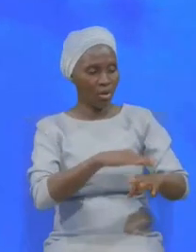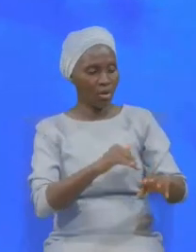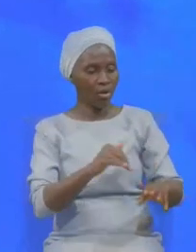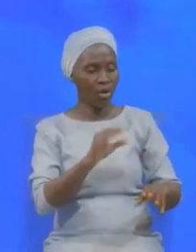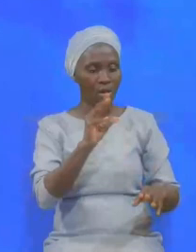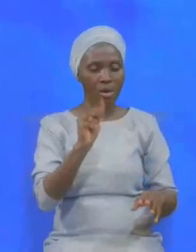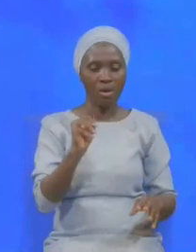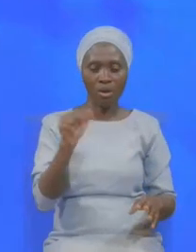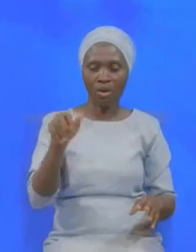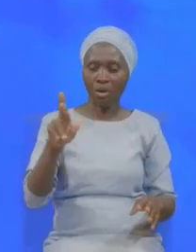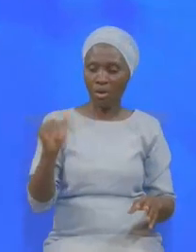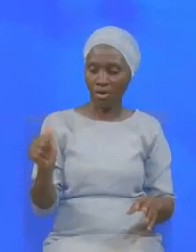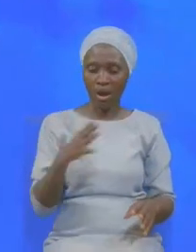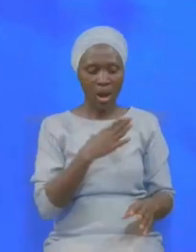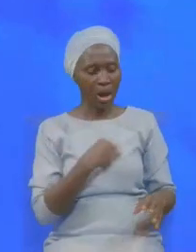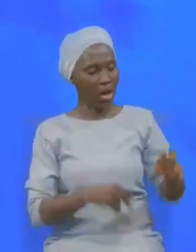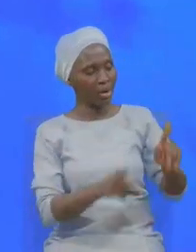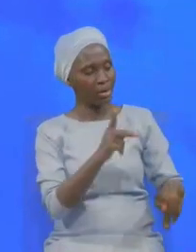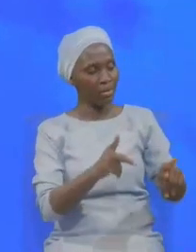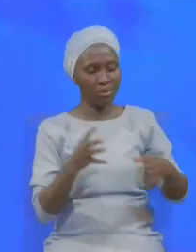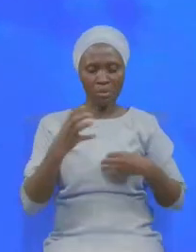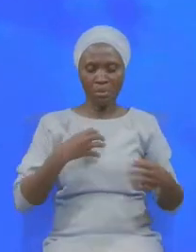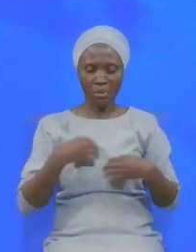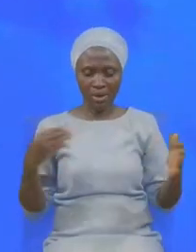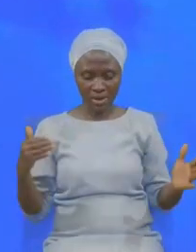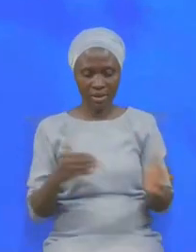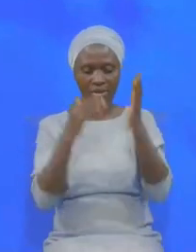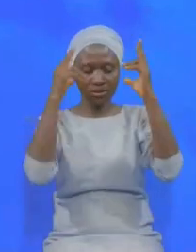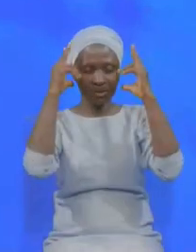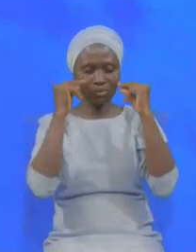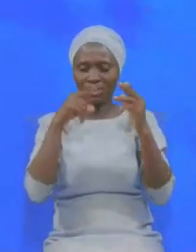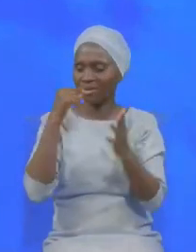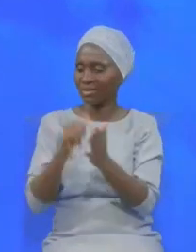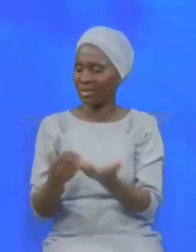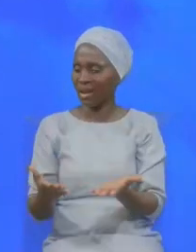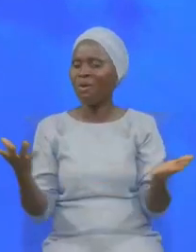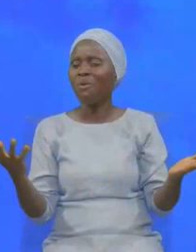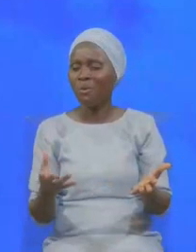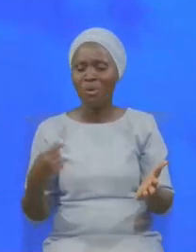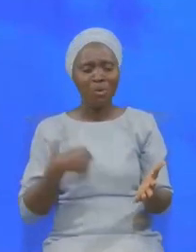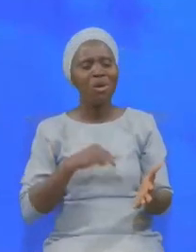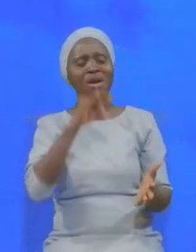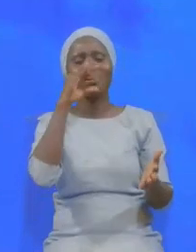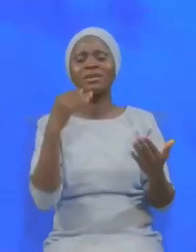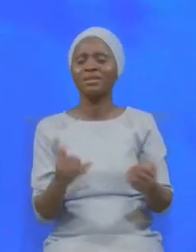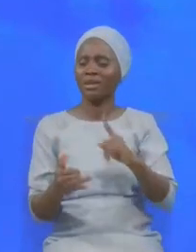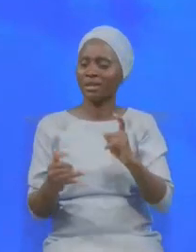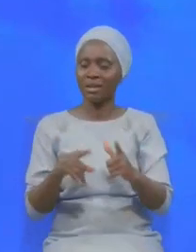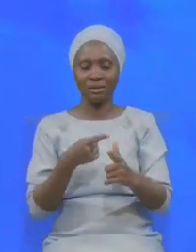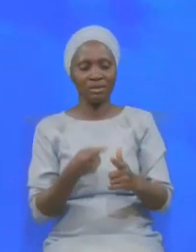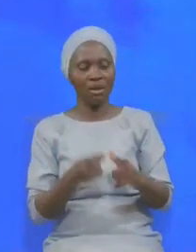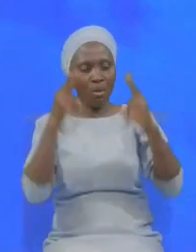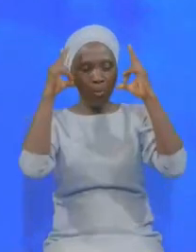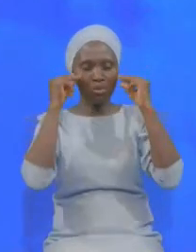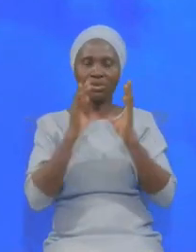Le peuple murmura contre Moïse en disant, « Que boirons-nous ? » Moïse cria à